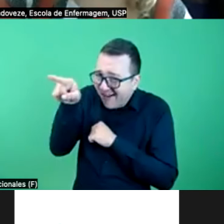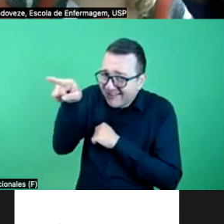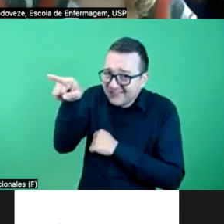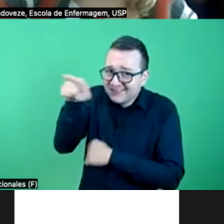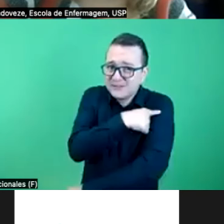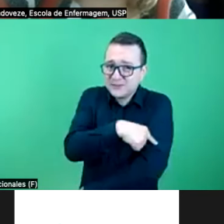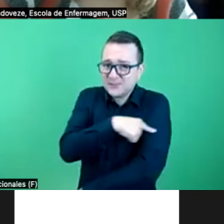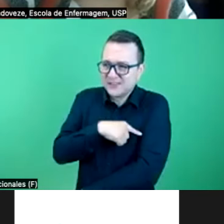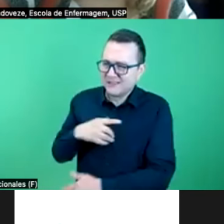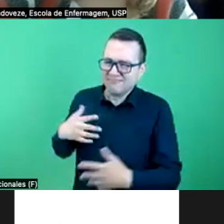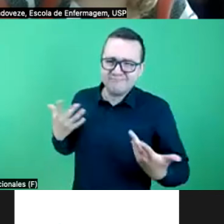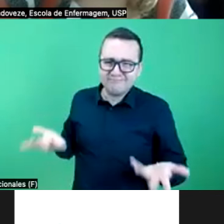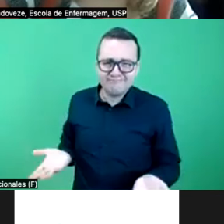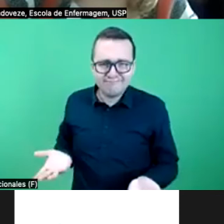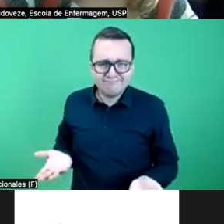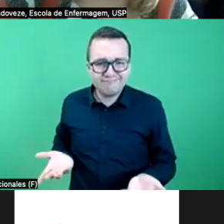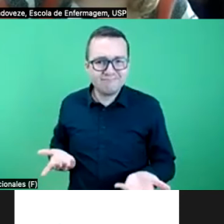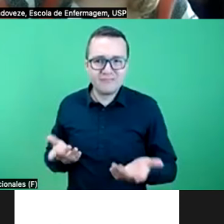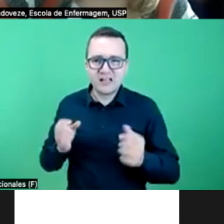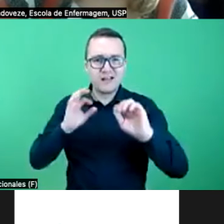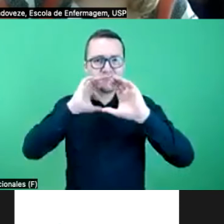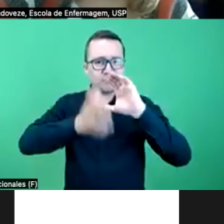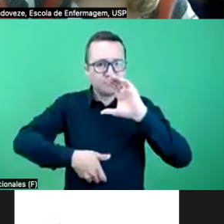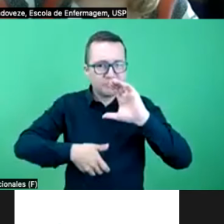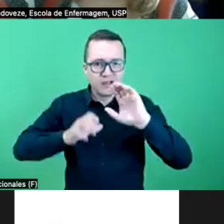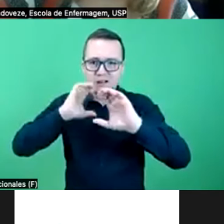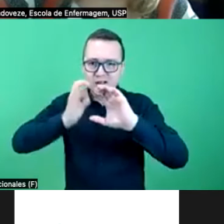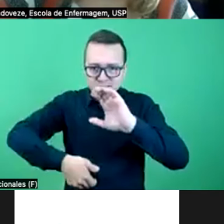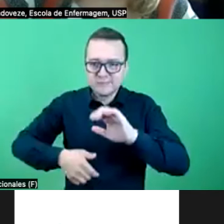convocations pour voir différents médecins chez elles.